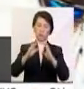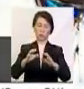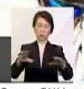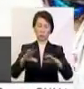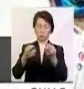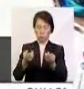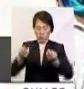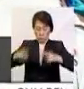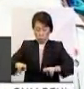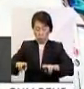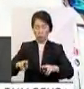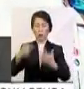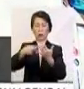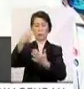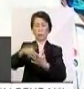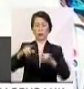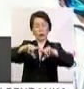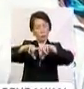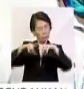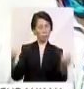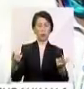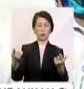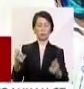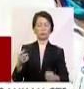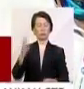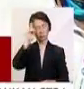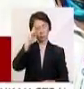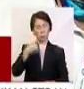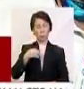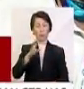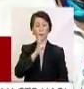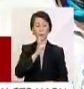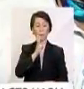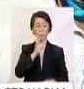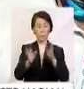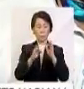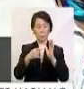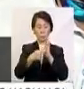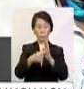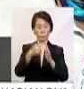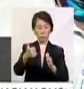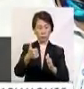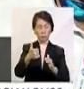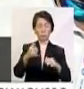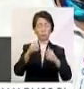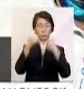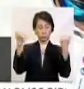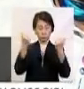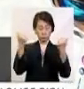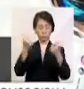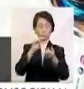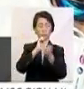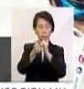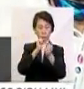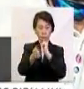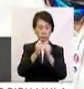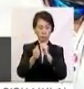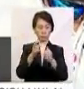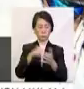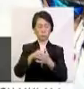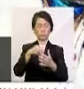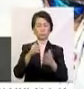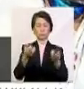kontrak tersebut dan program tersebut ia berlainan. Seperti saya katakan tadi, lebih performance based, tier based iaitu temasha based, dan pada masa yang sama